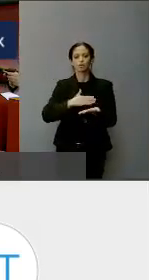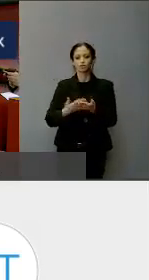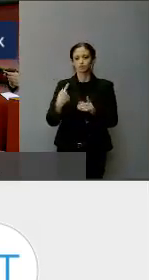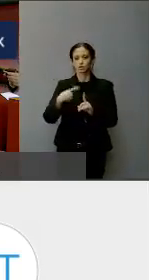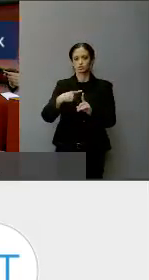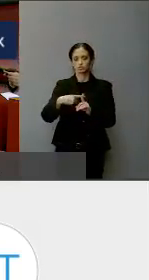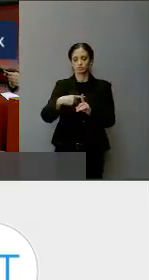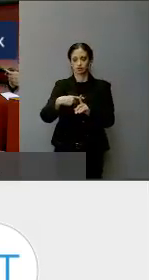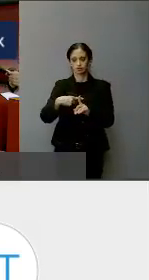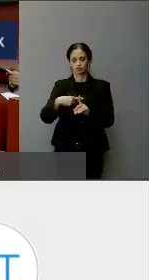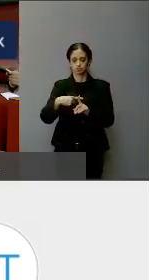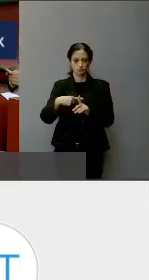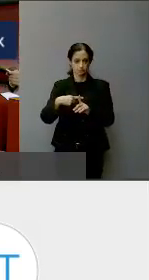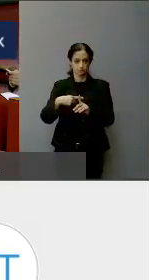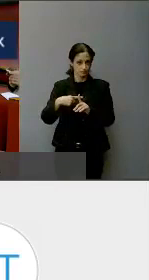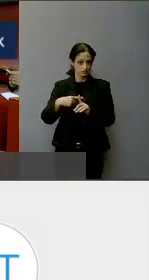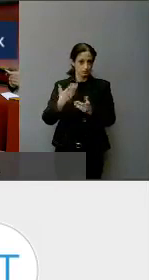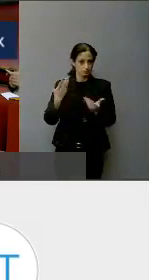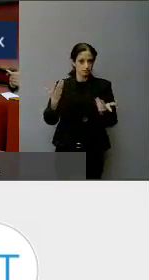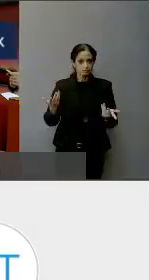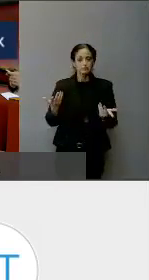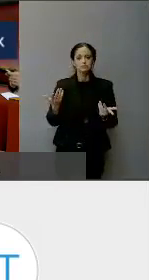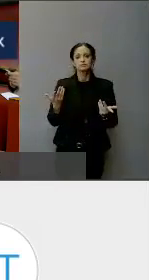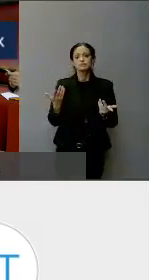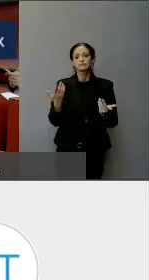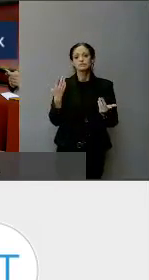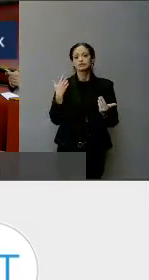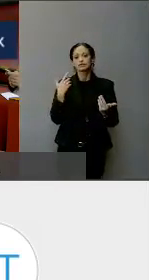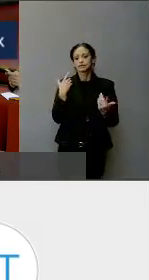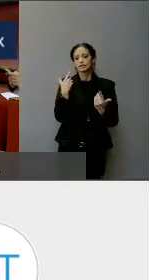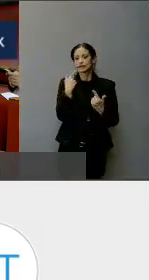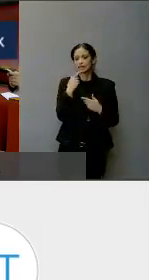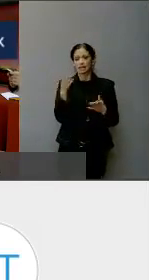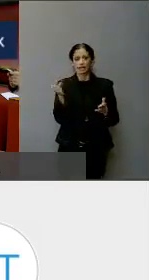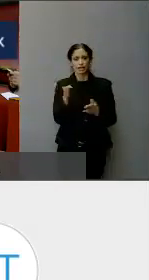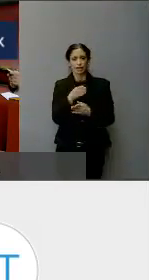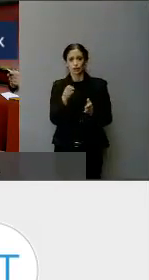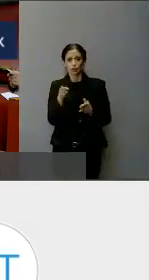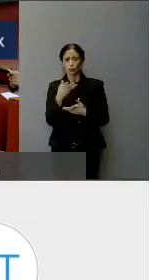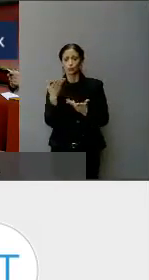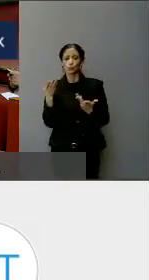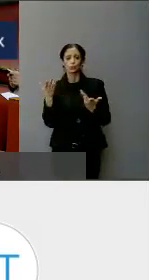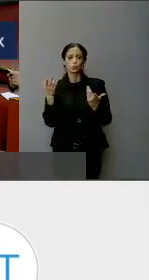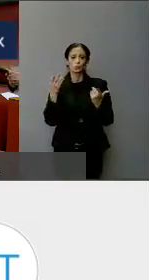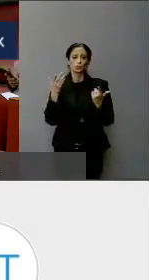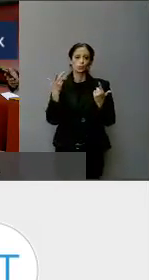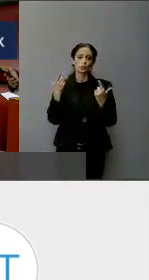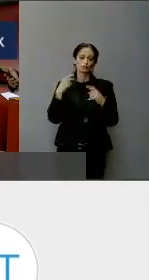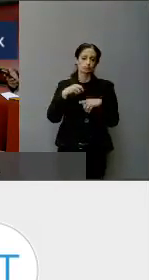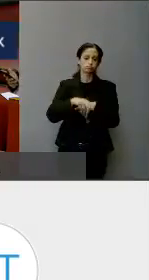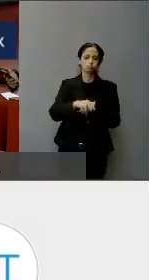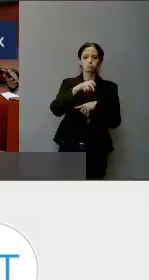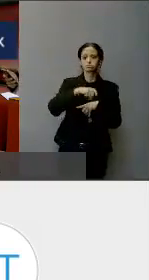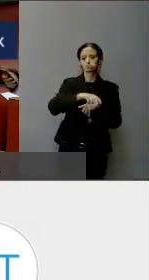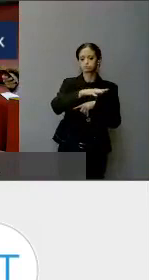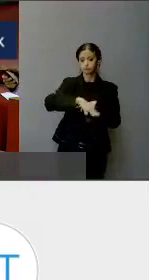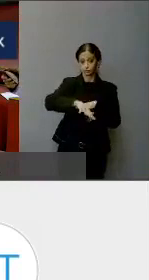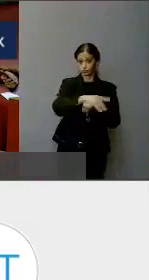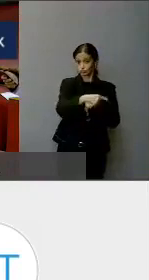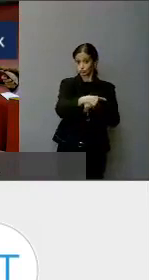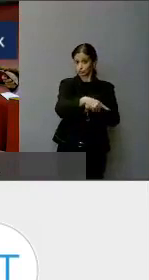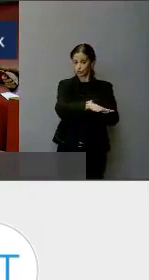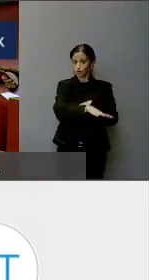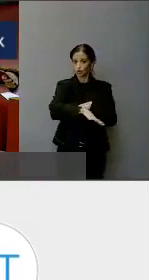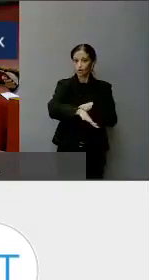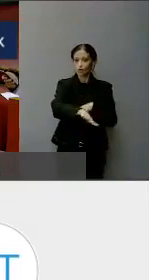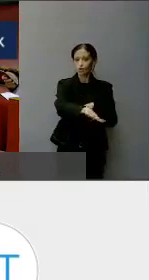chiunque conosce passeggia frequenta percorre quella zona si